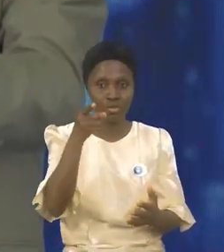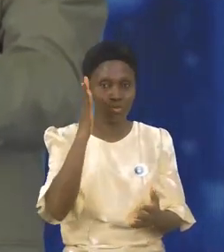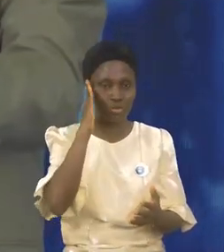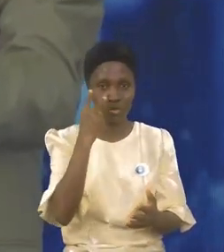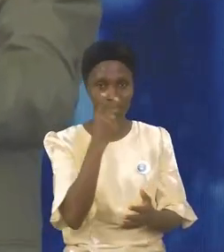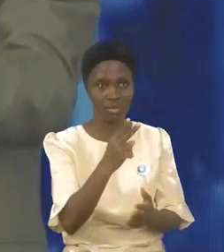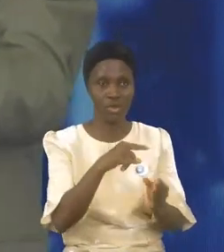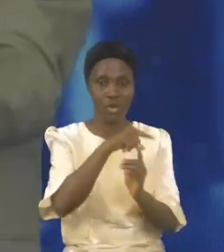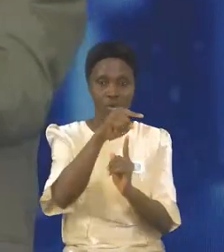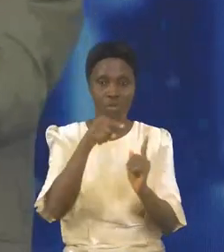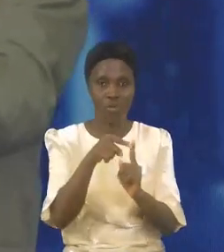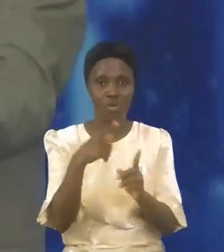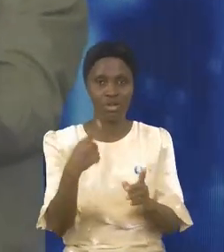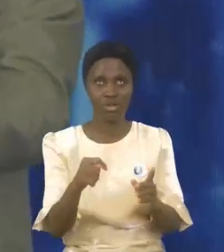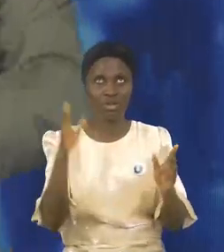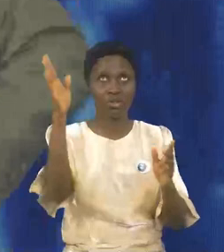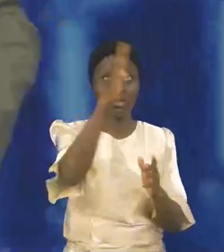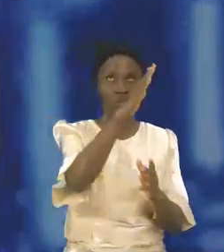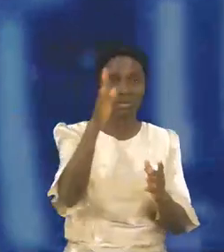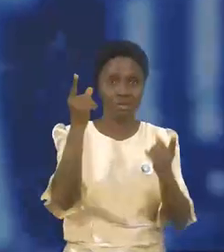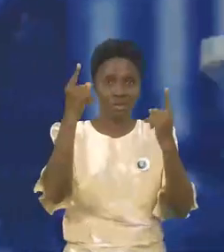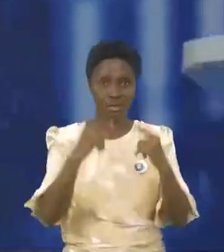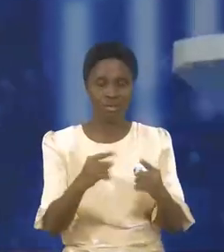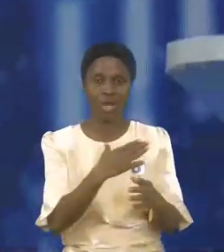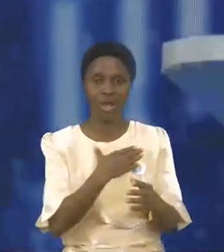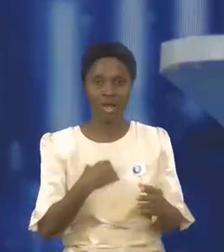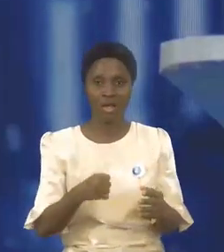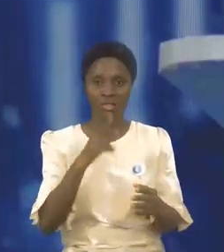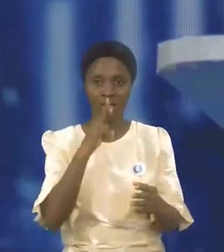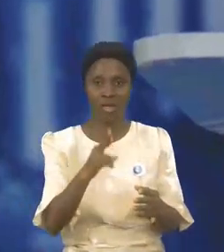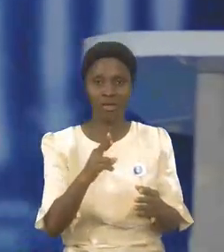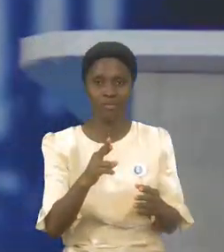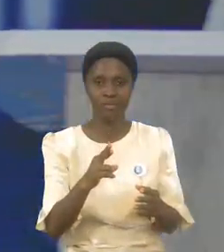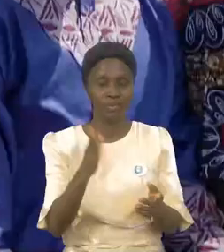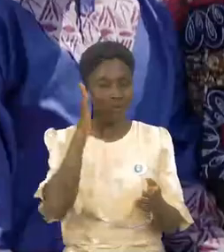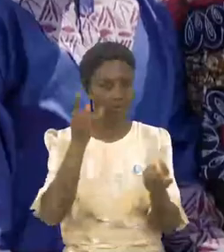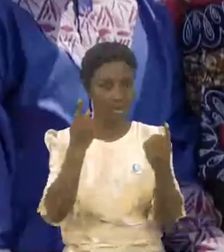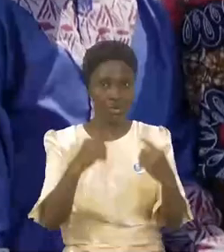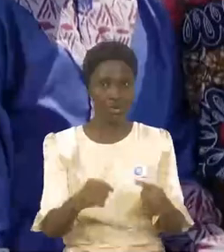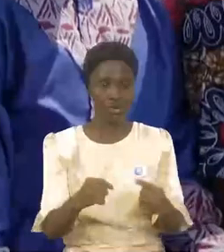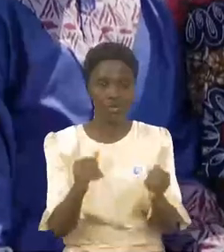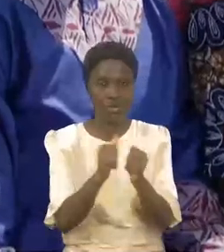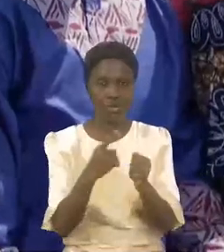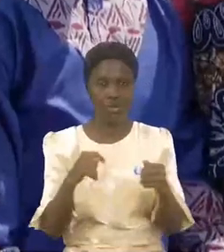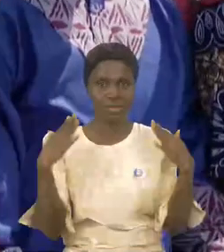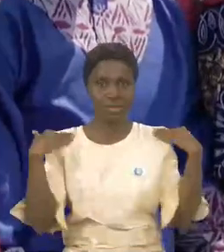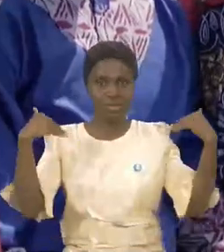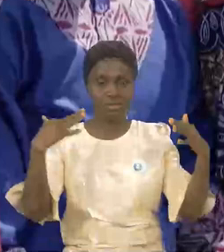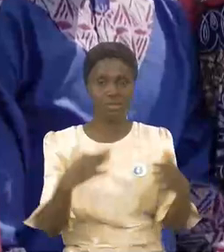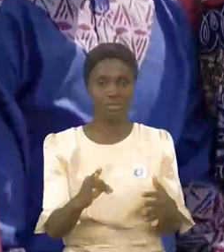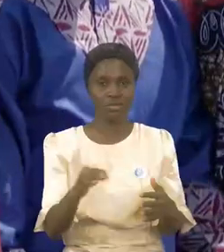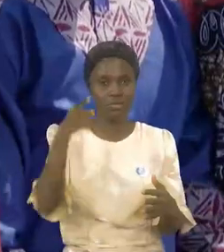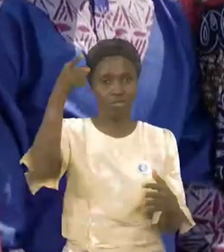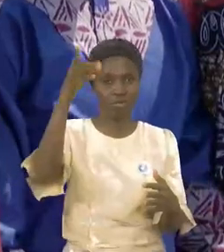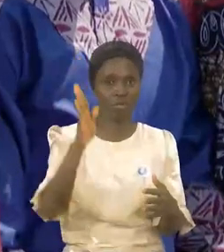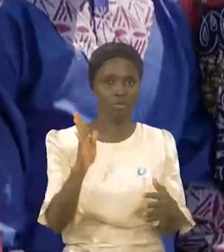Voyez, ouais. Tu verras, lorsque les nuées descendront, et Christ viendra sur les